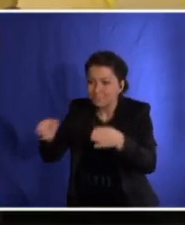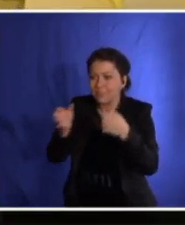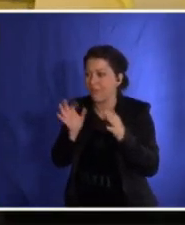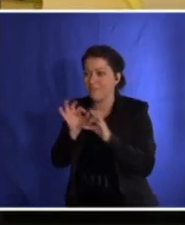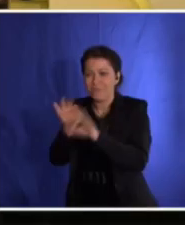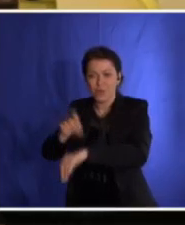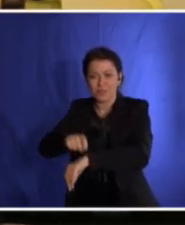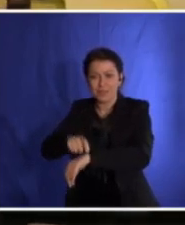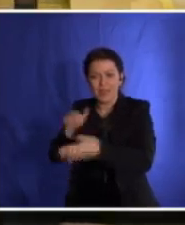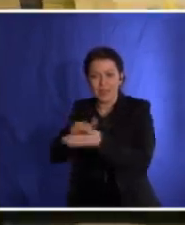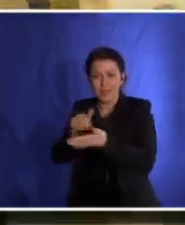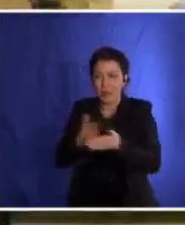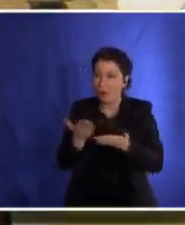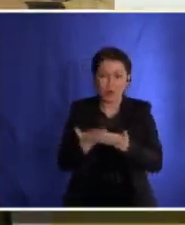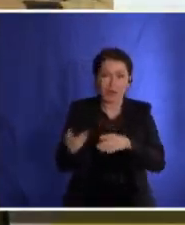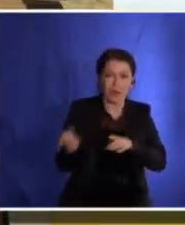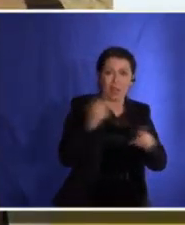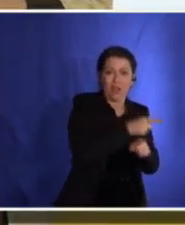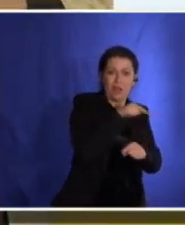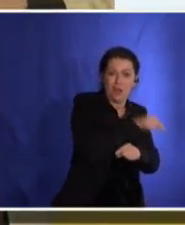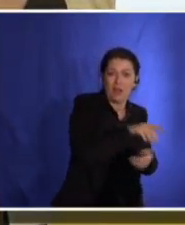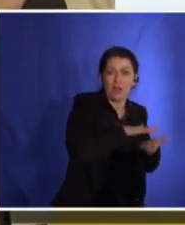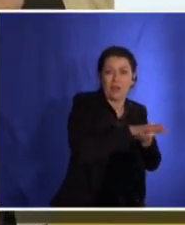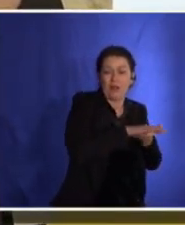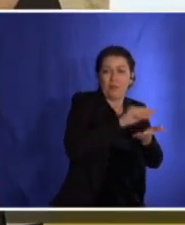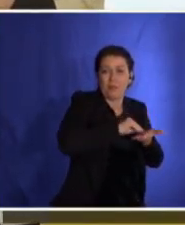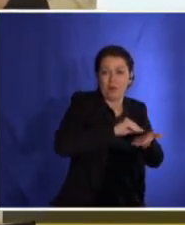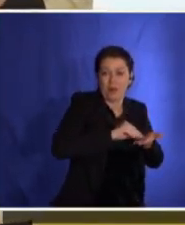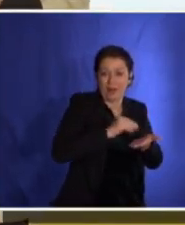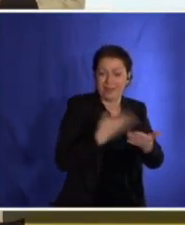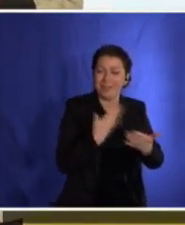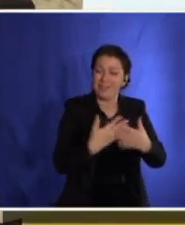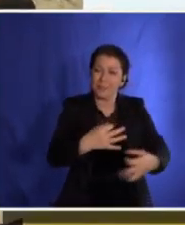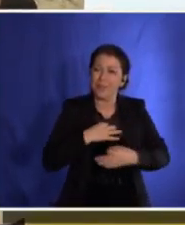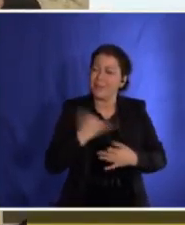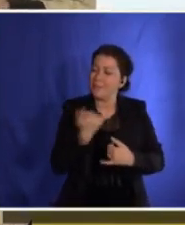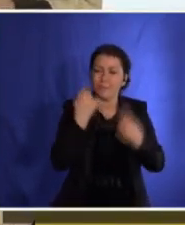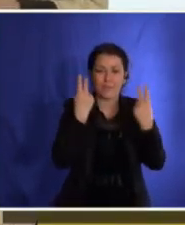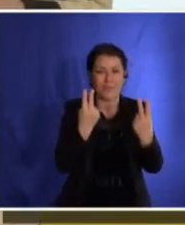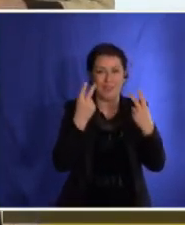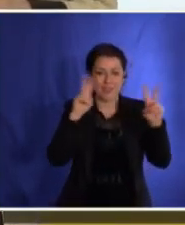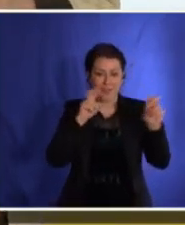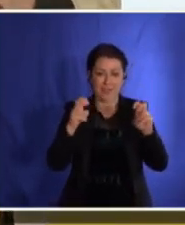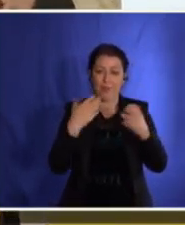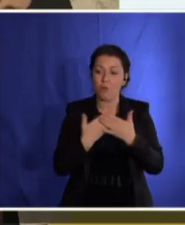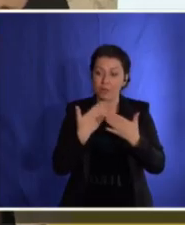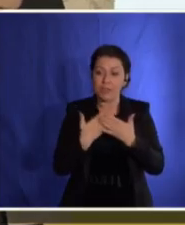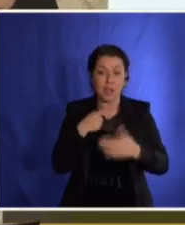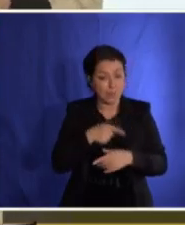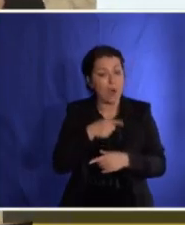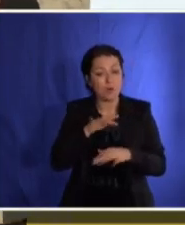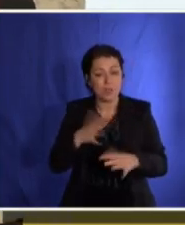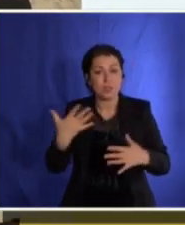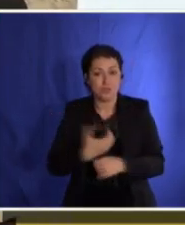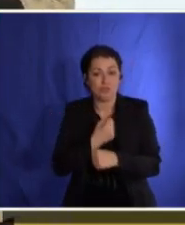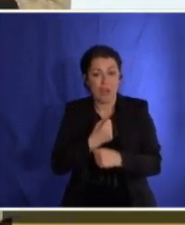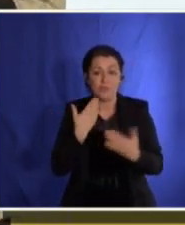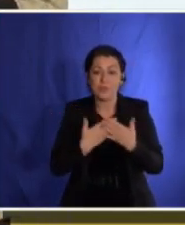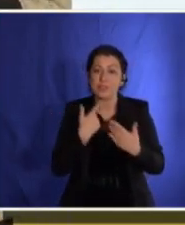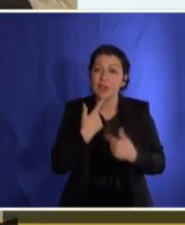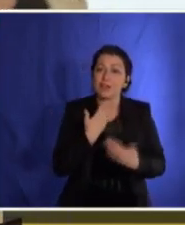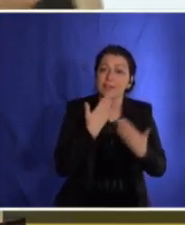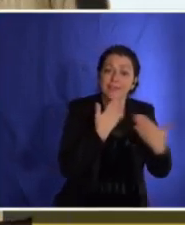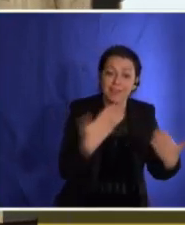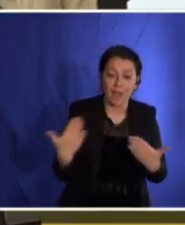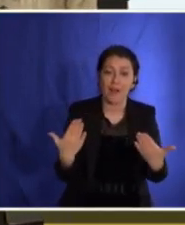war uns das immer und ist es uns ein Anliegen. Und wir haben hier schon einiges geschafft und ich sage Dankeschön dazu. Danke, dass es